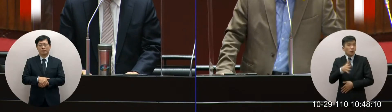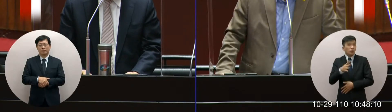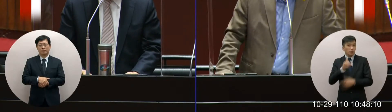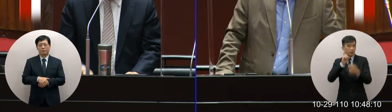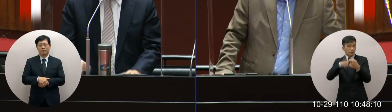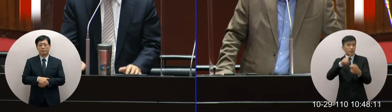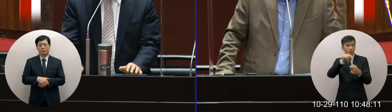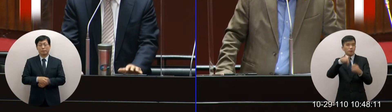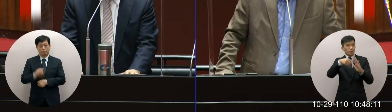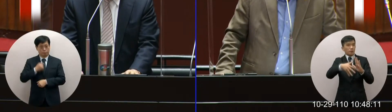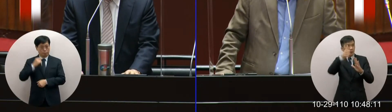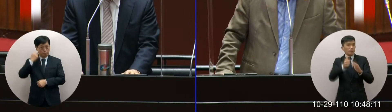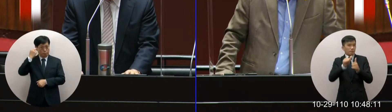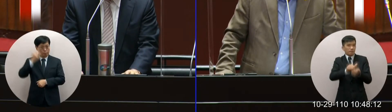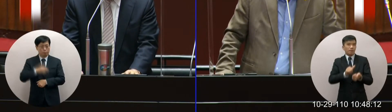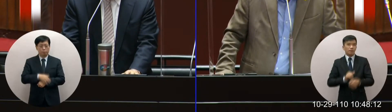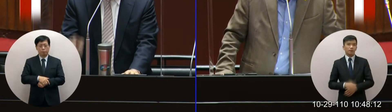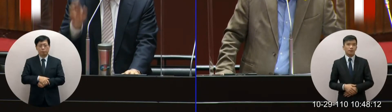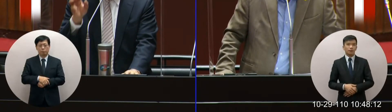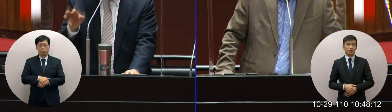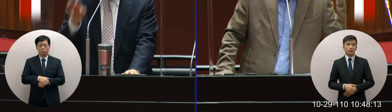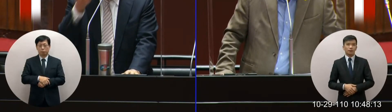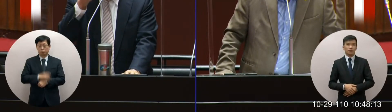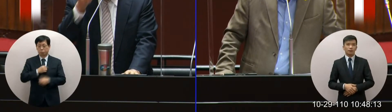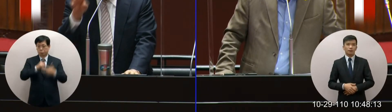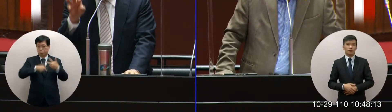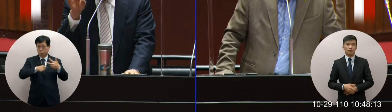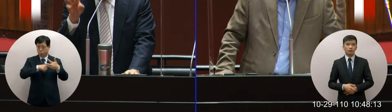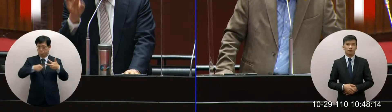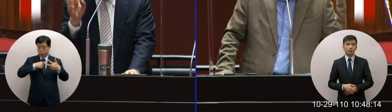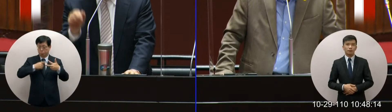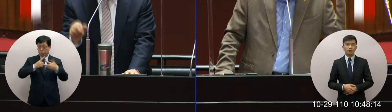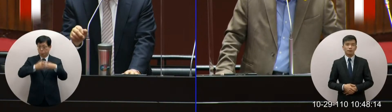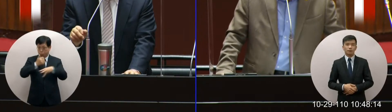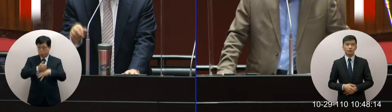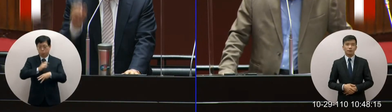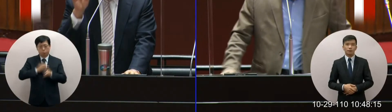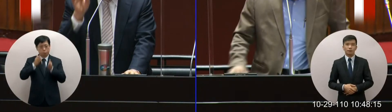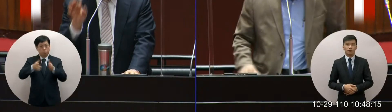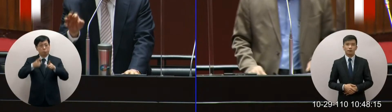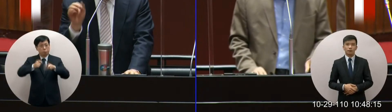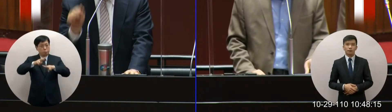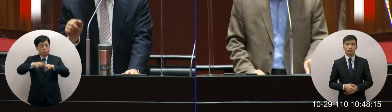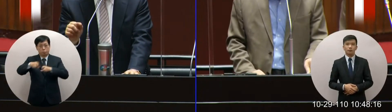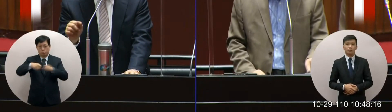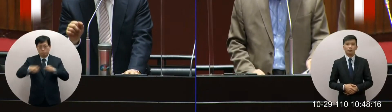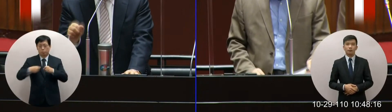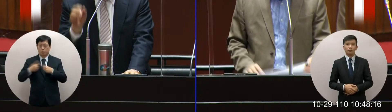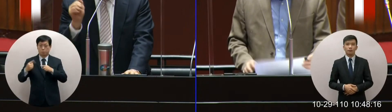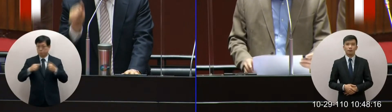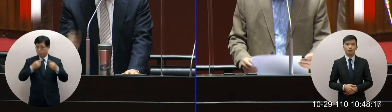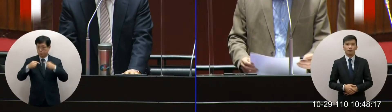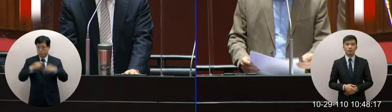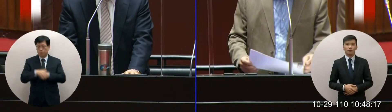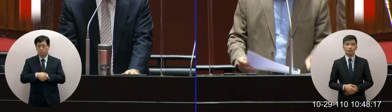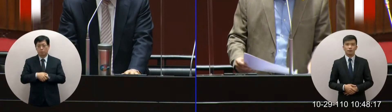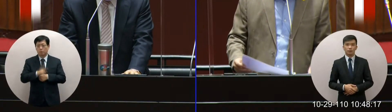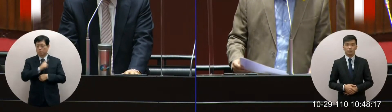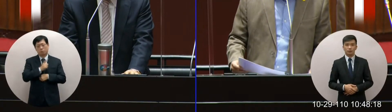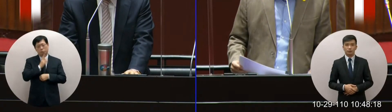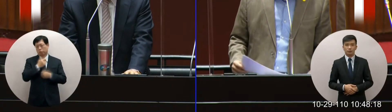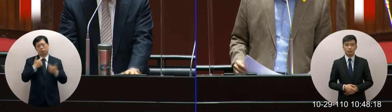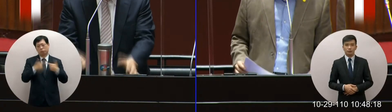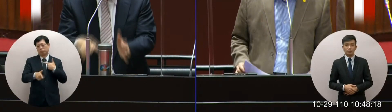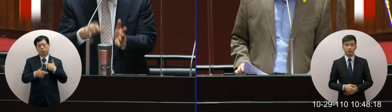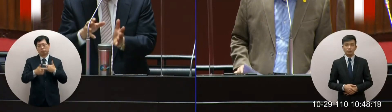就是要倒戈。 我觉得他在公共政策辩论上道理